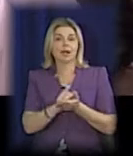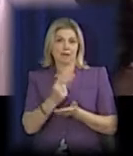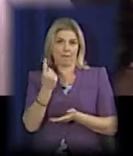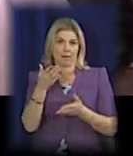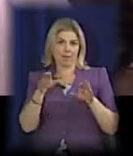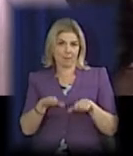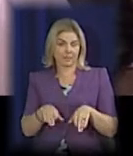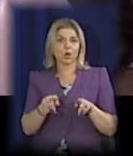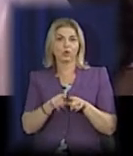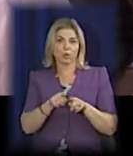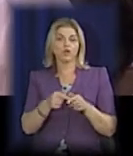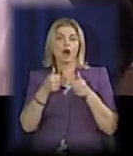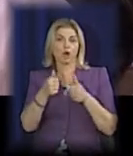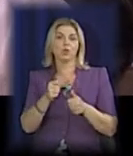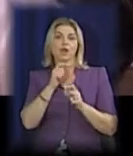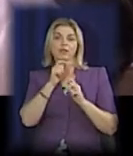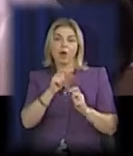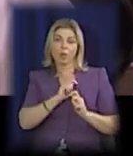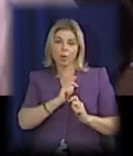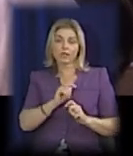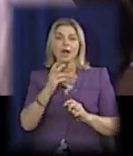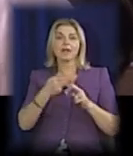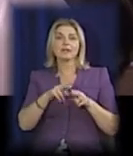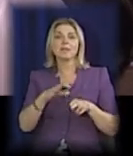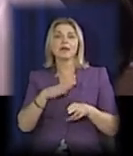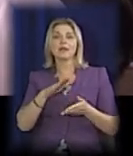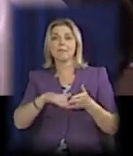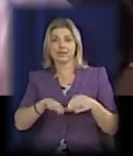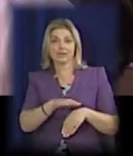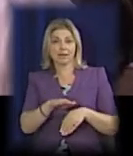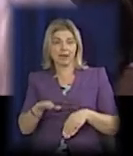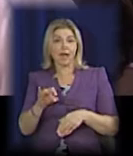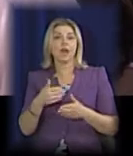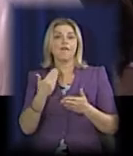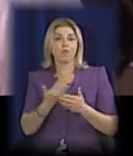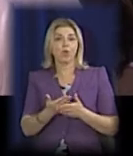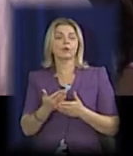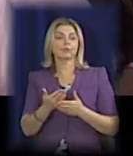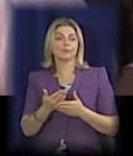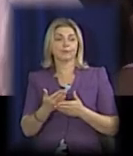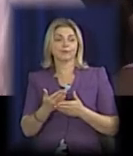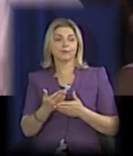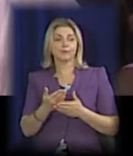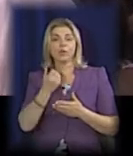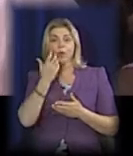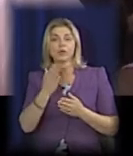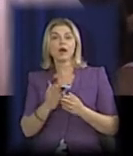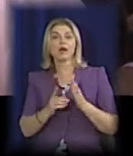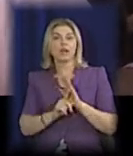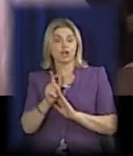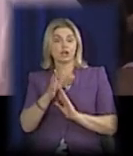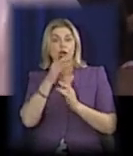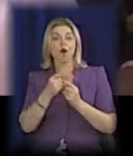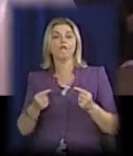місце. Також гарна нагорода, але це було тоді ще без дітей. І от коли настала пора вже визначатися